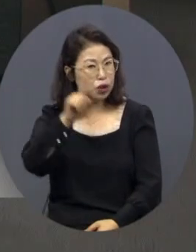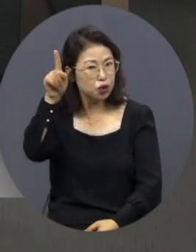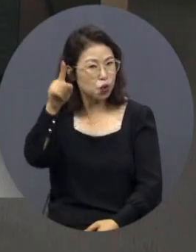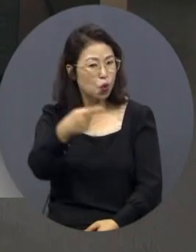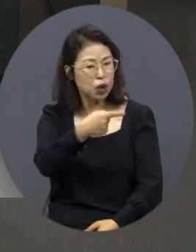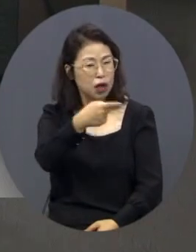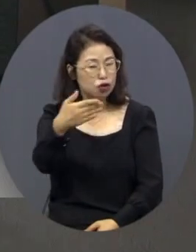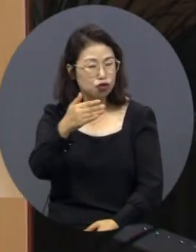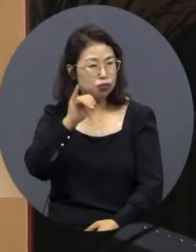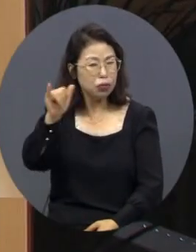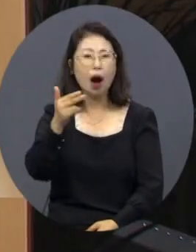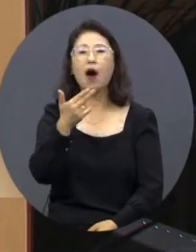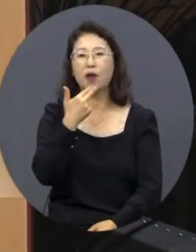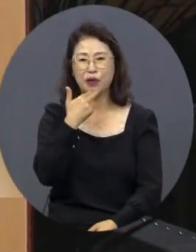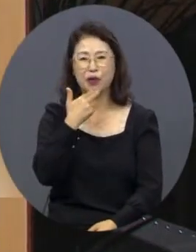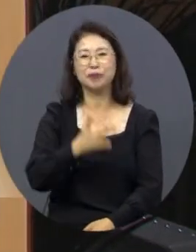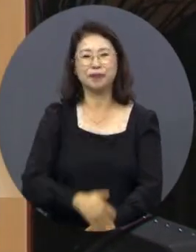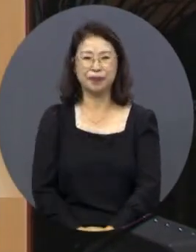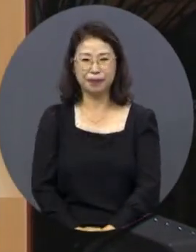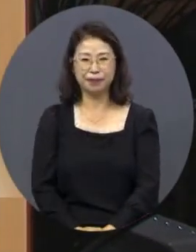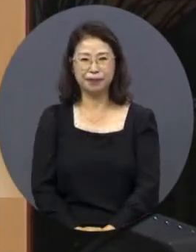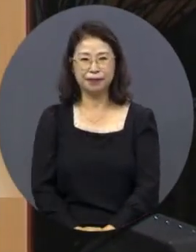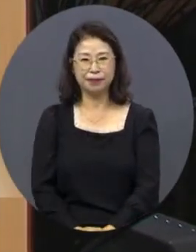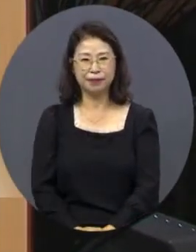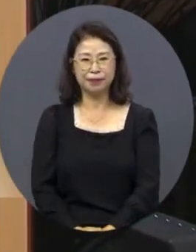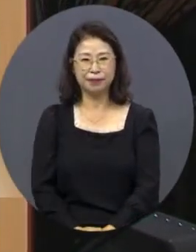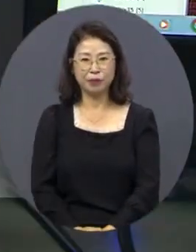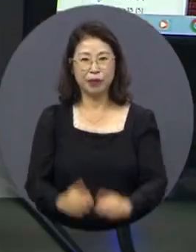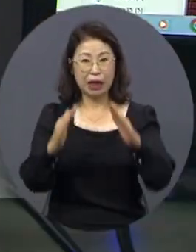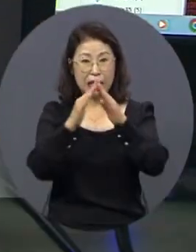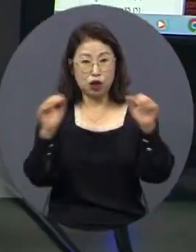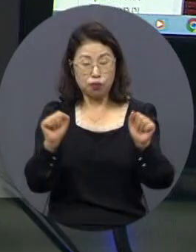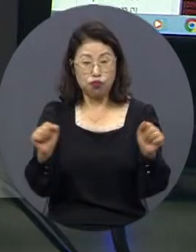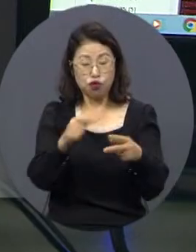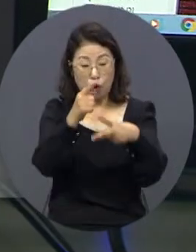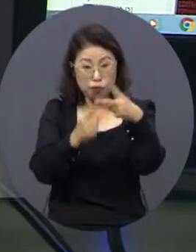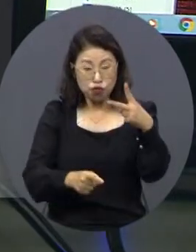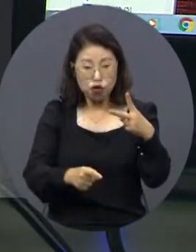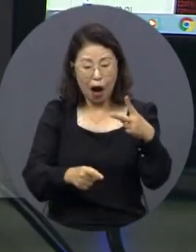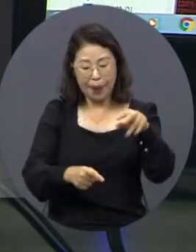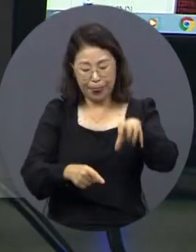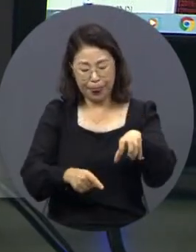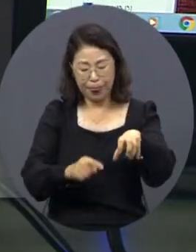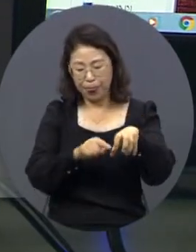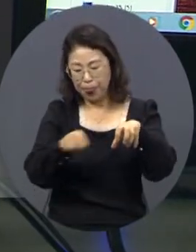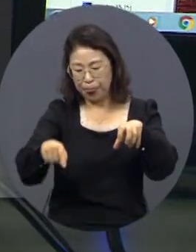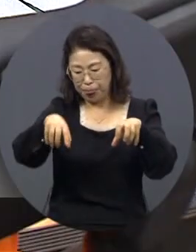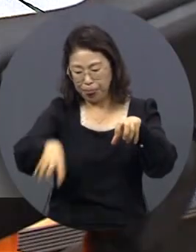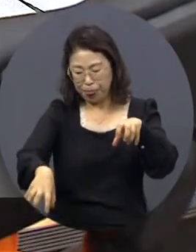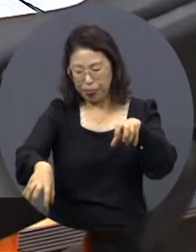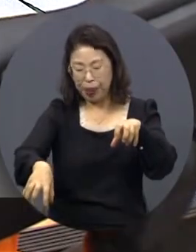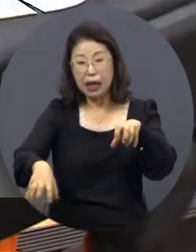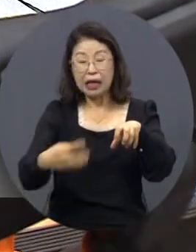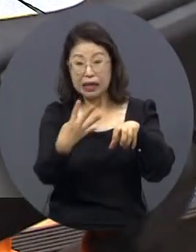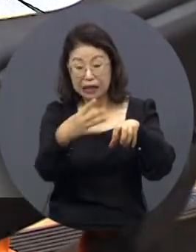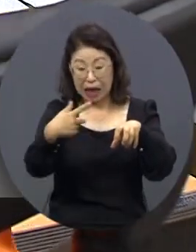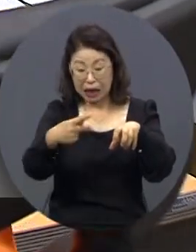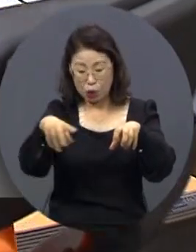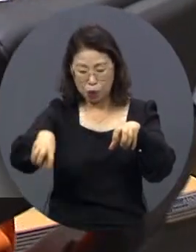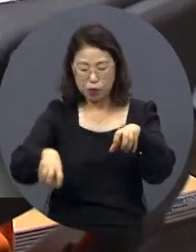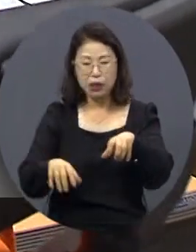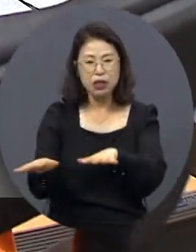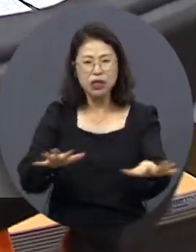119에 접수되지 않았다고 밝혔습니다 전북 부안군 남남서쪽 4km 지역에서 오늘 오전 규모